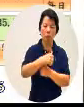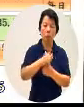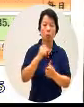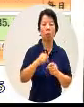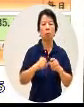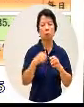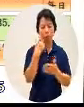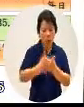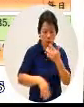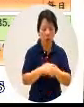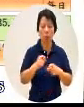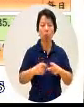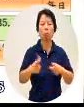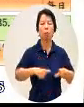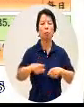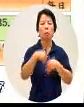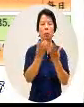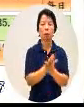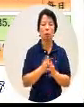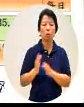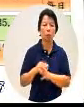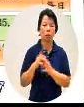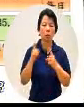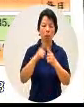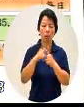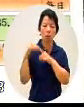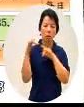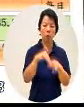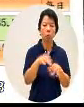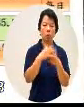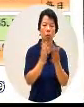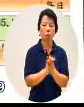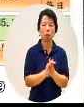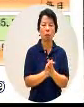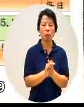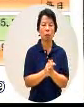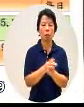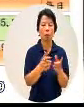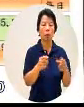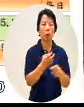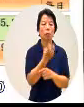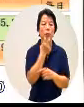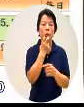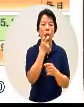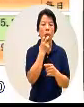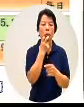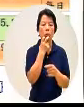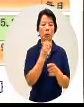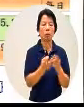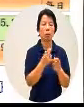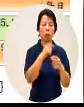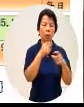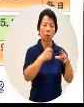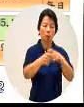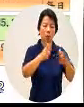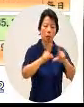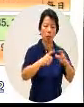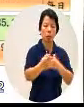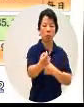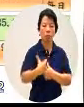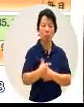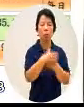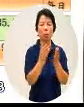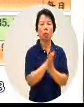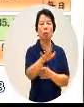公園啊公園其實他人去的也遠遠比中央公園少啊中央公園都已經燈火通明才需要